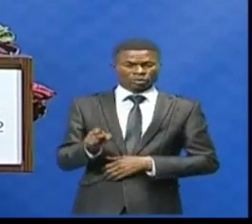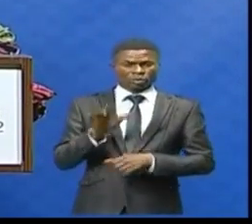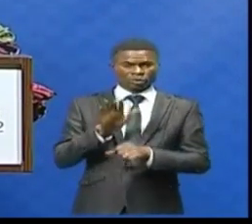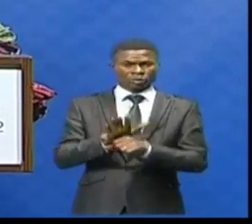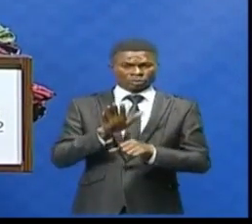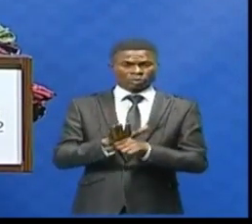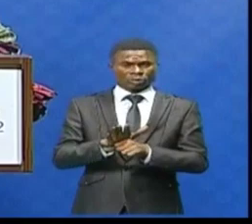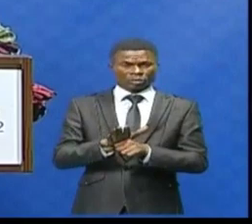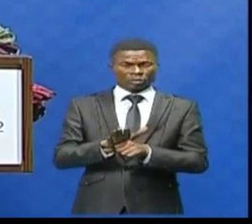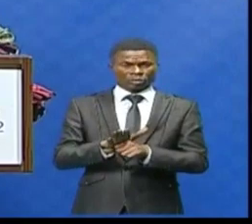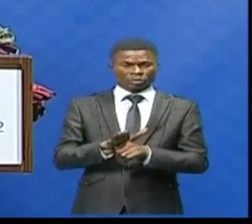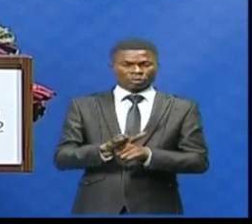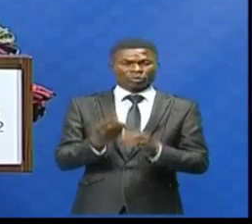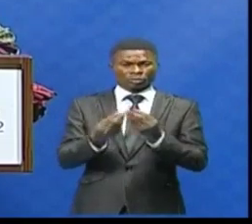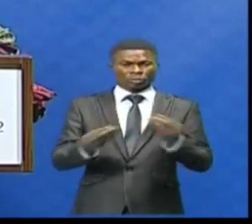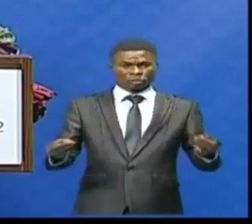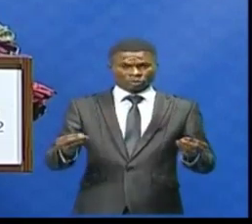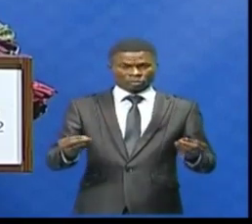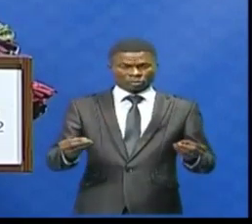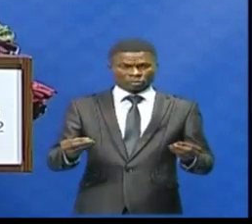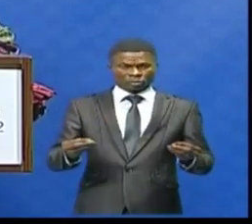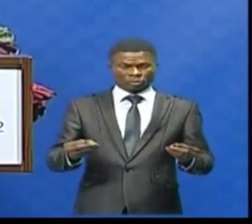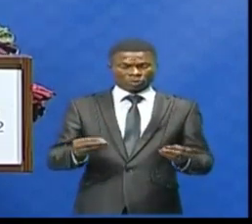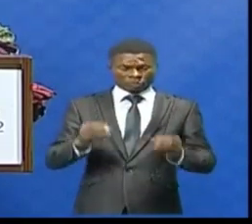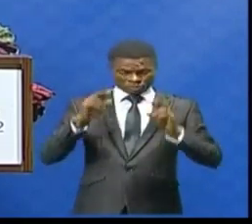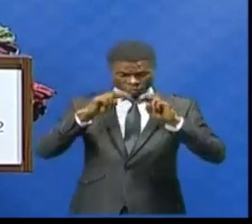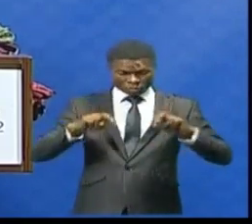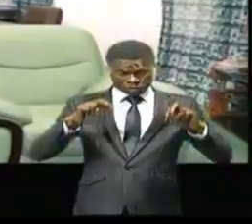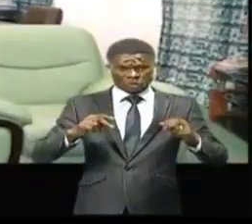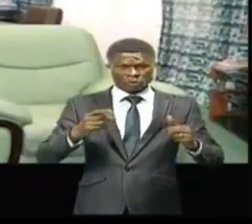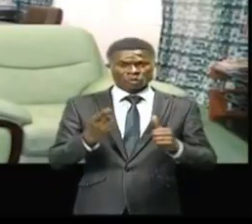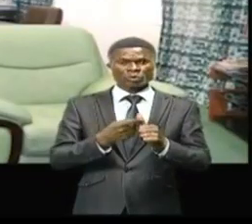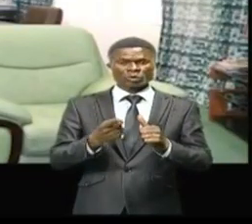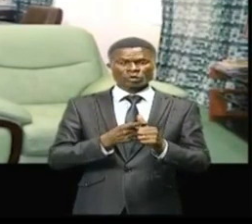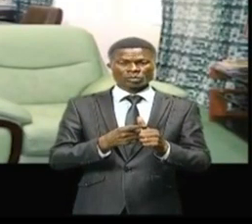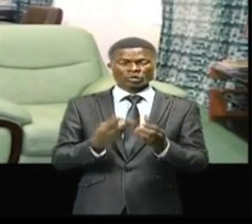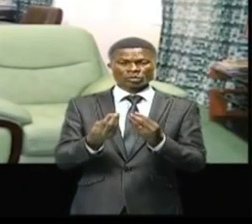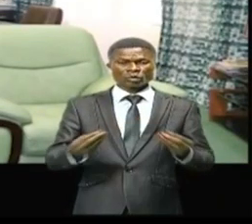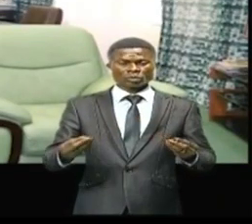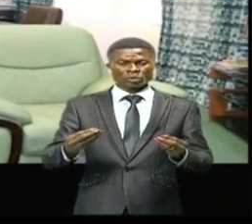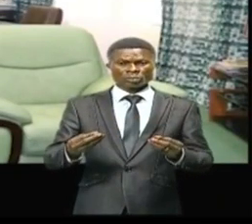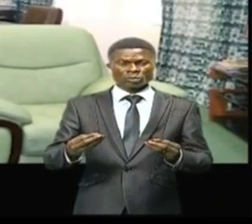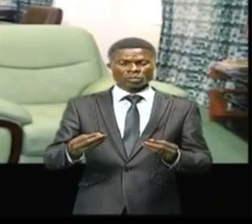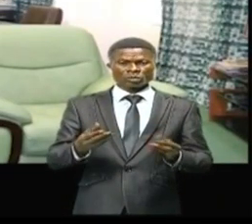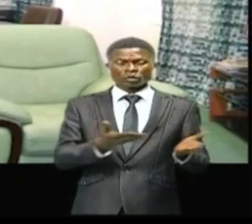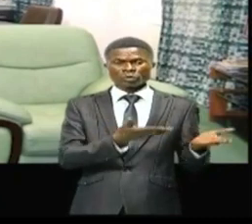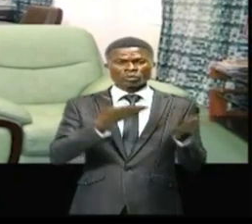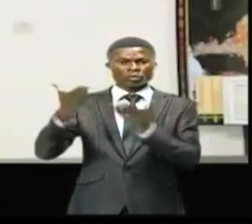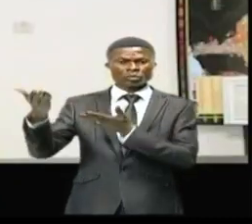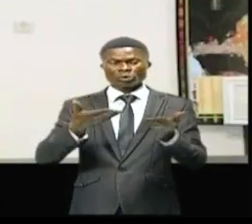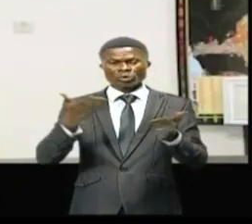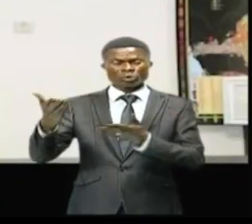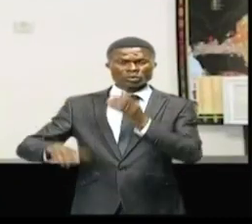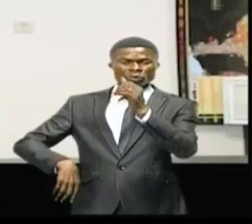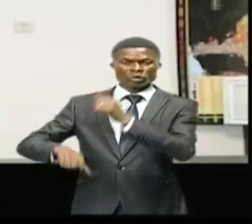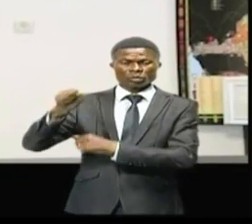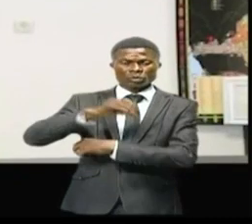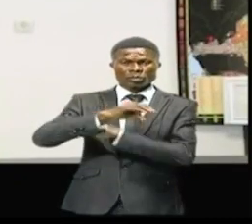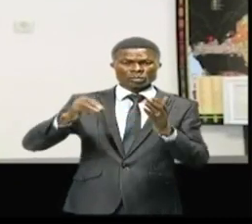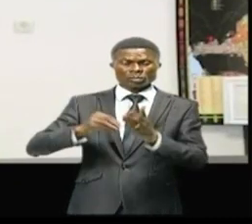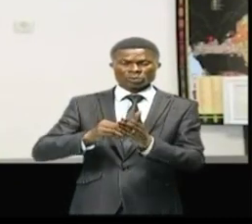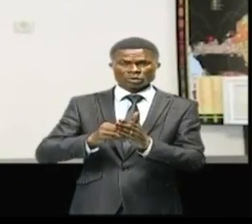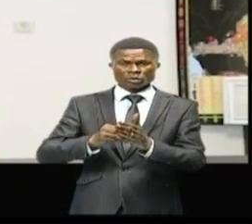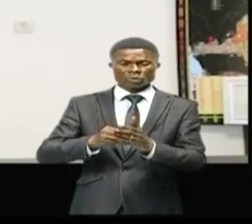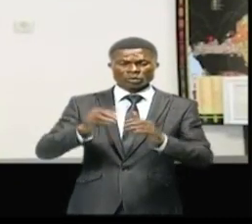ont été plusieurs solutions ont été expérimentées notamment celle du transfèrement de ce hors la loi dans les centres des